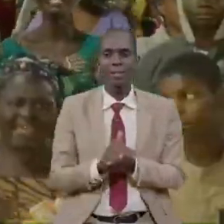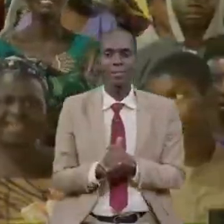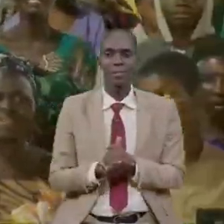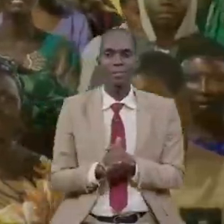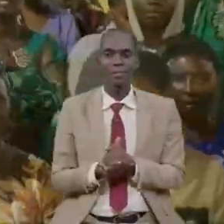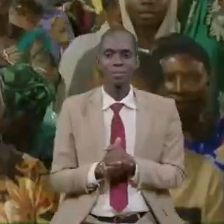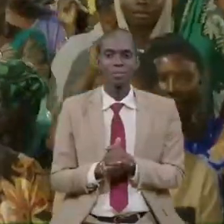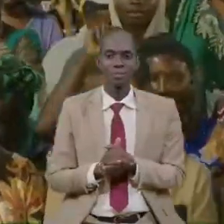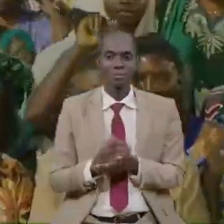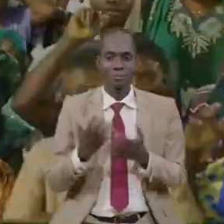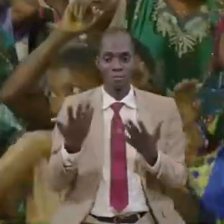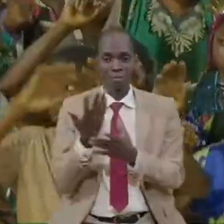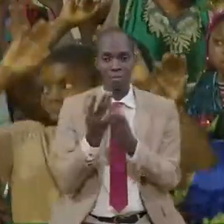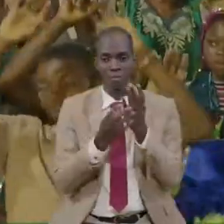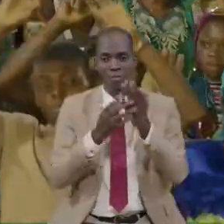Levez les mains là.